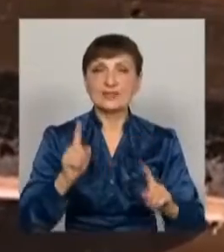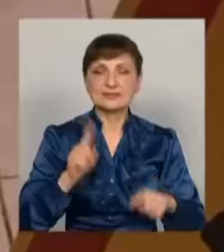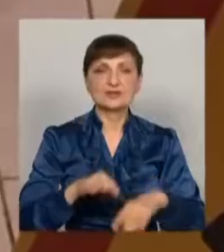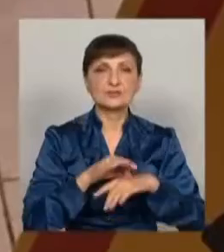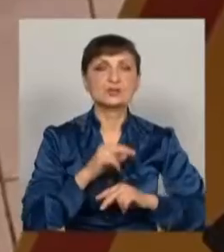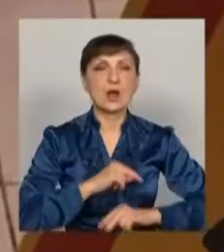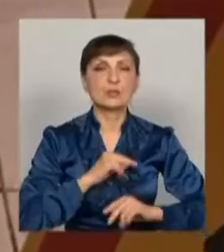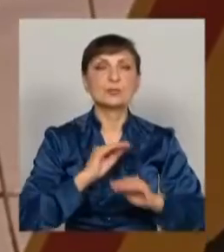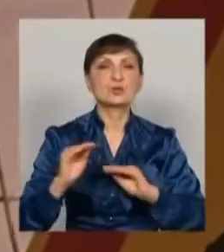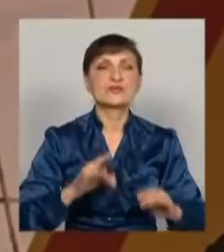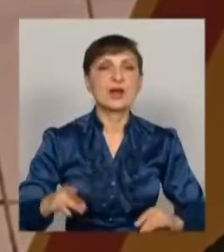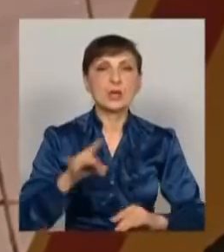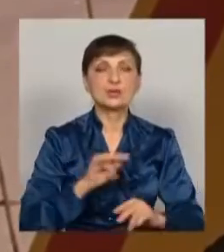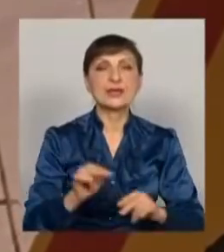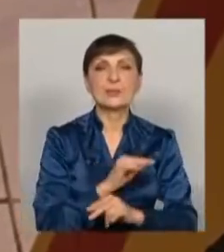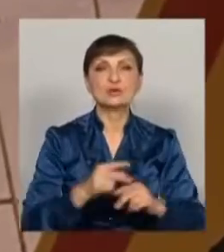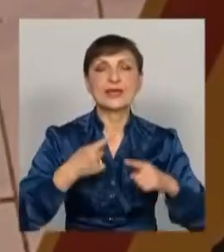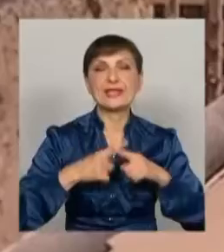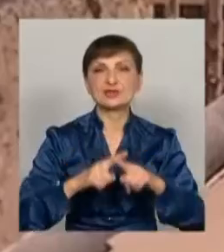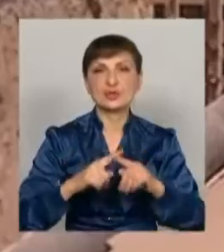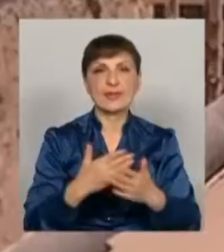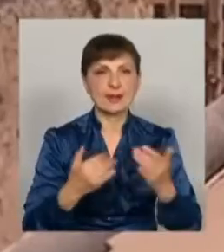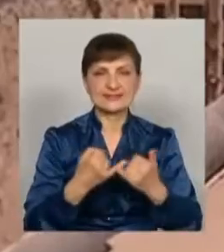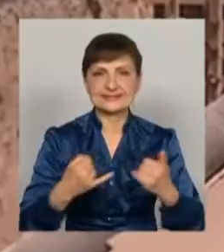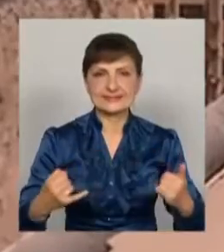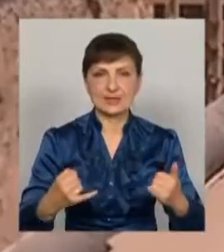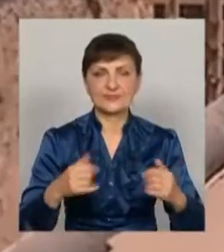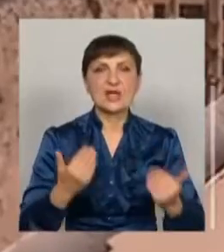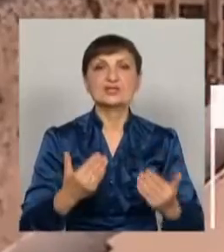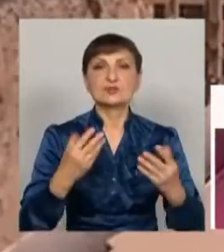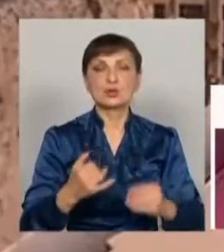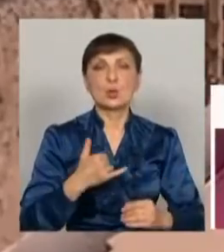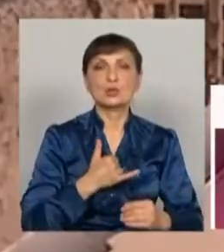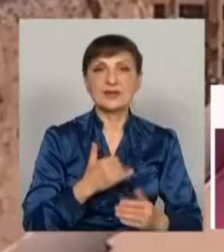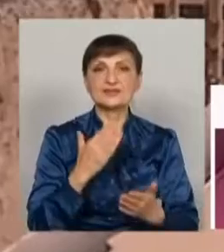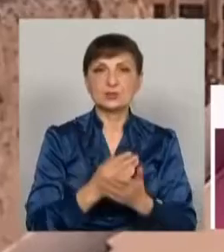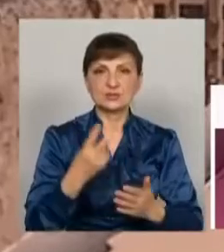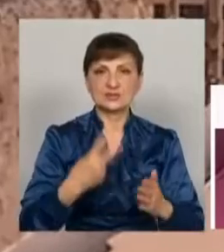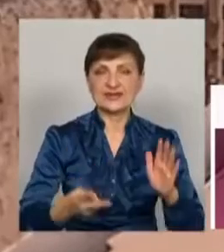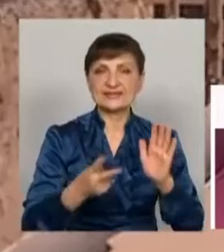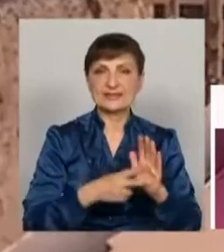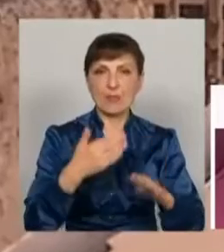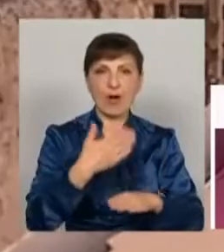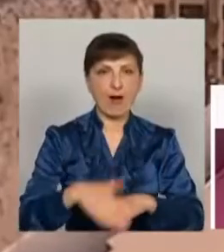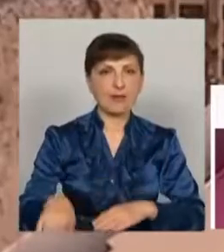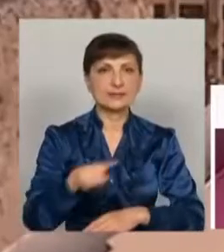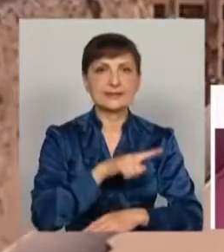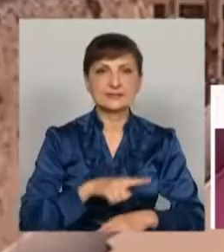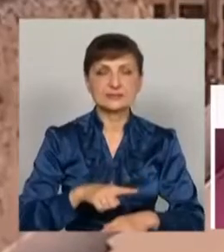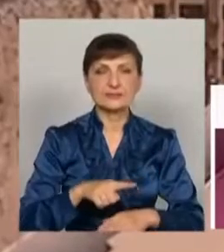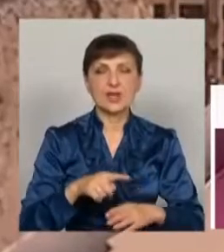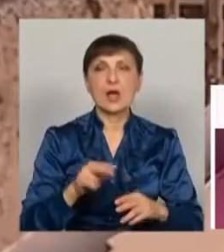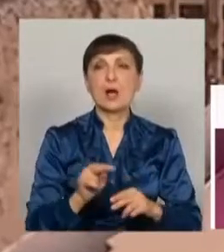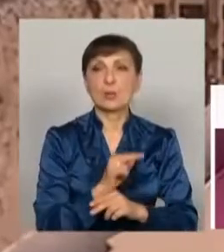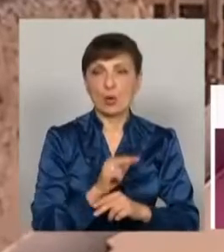района и ремонту инженерных сетей на сегодняшний день у нас ведутся на 27 и адресах текущие